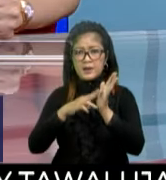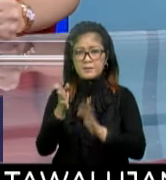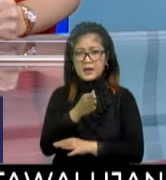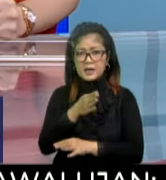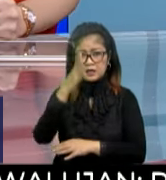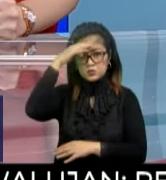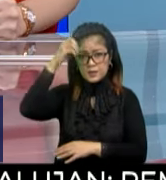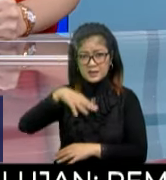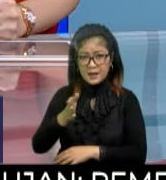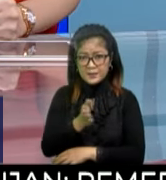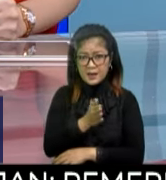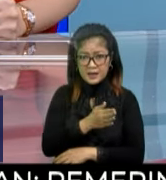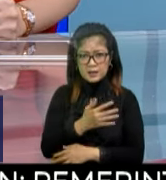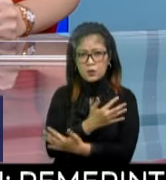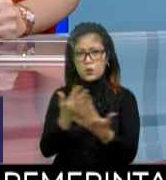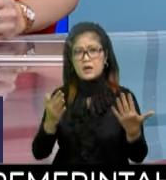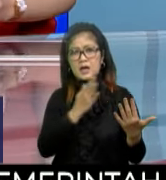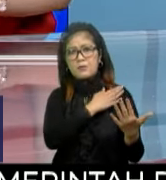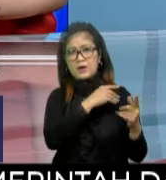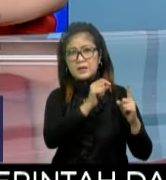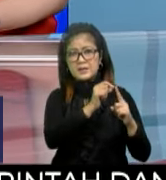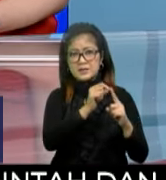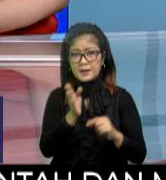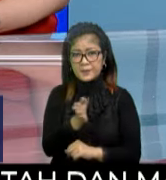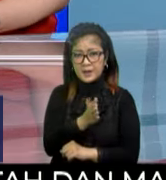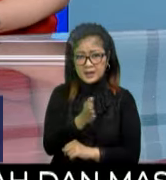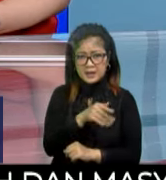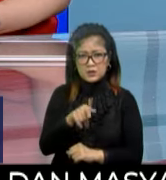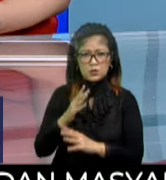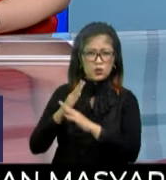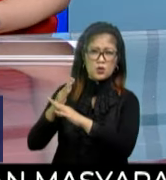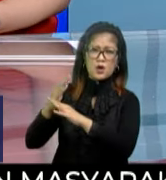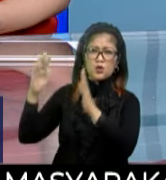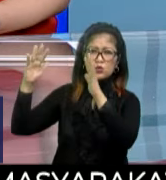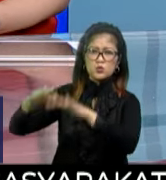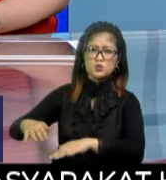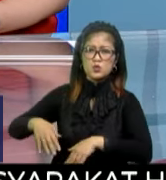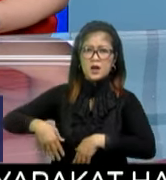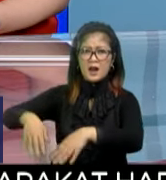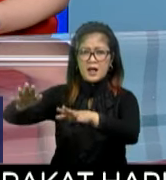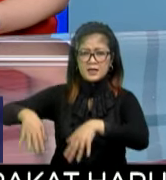warga kabupaten Pasaman Barat menolak penggusuran paksa ladang mereka oleh perusahaan sawit